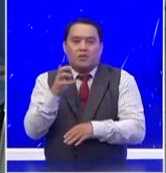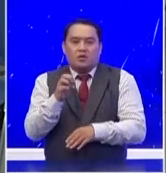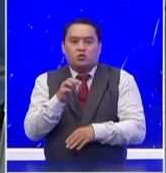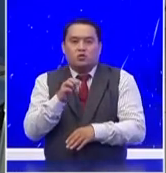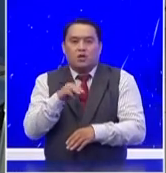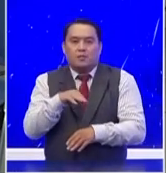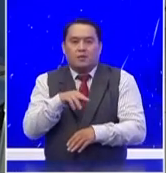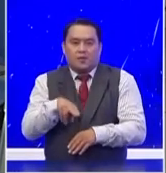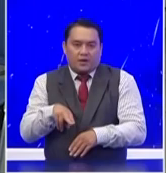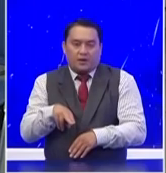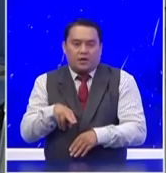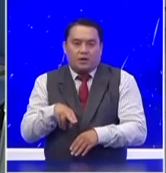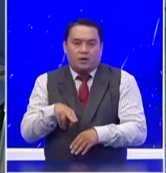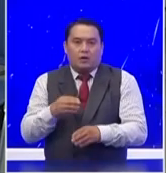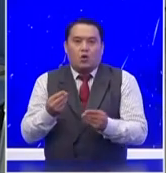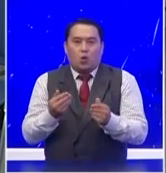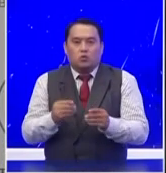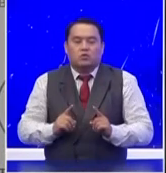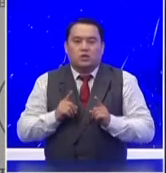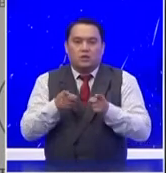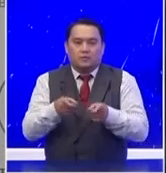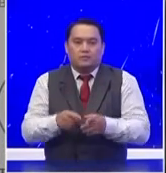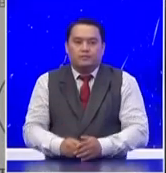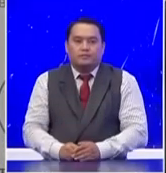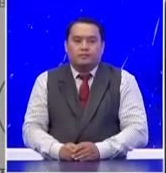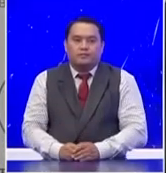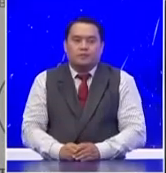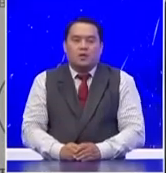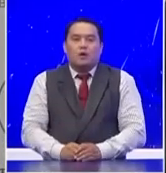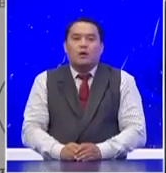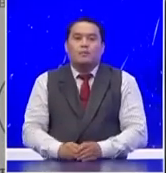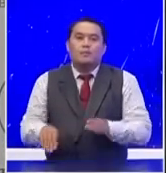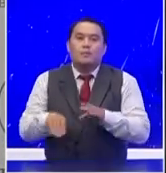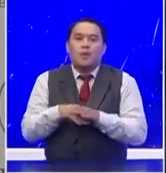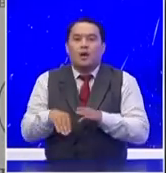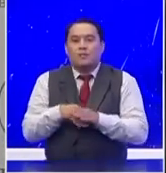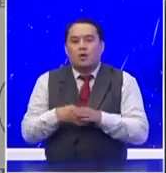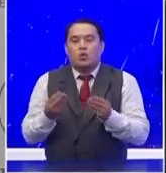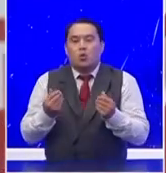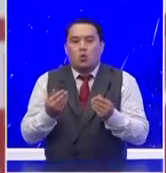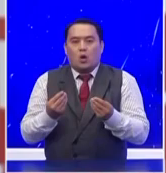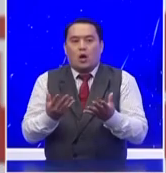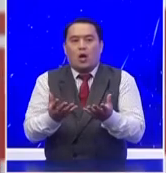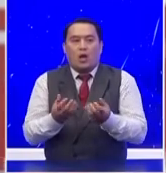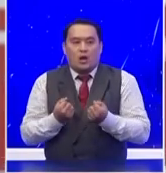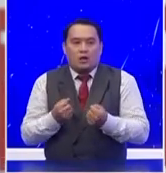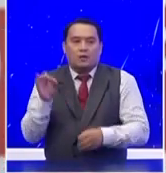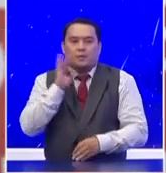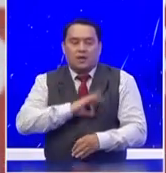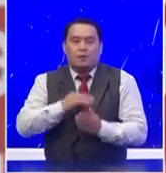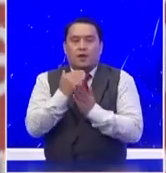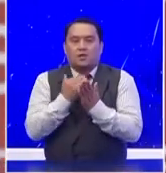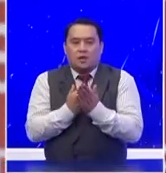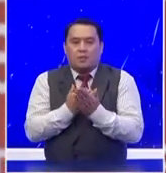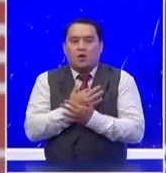айлық есептегіш көрсеткіштен аспайтын сомаға қосылады. Тұрғын үй құрылыс жинақ банк арқылы баспаналы болғысы келетіндер үшін тиімді